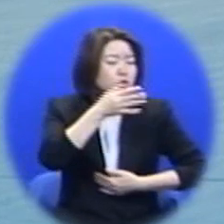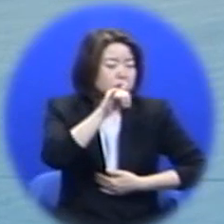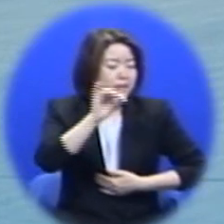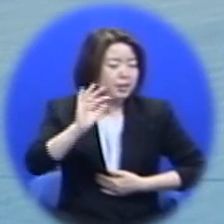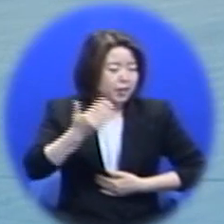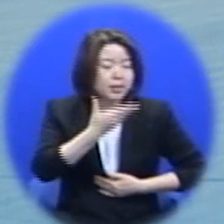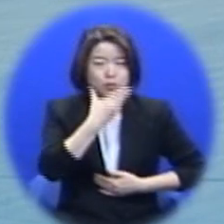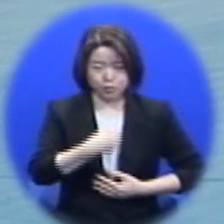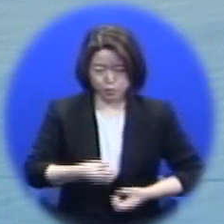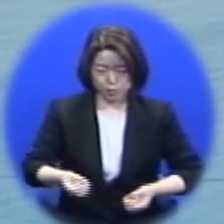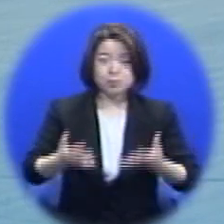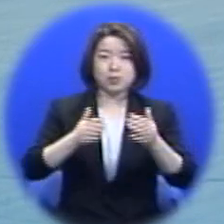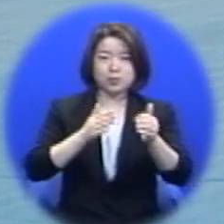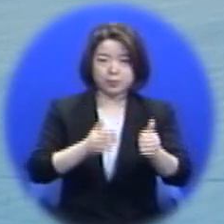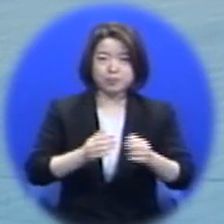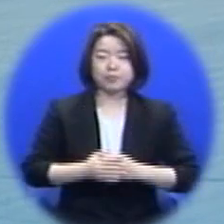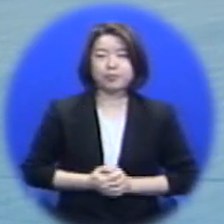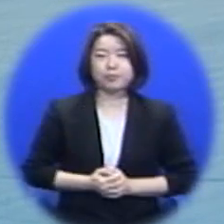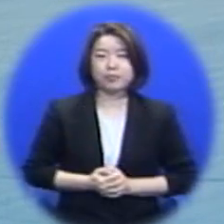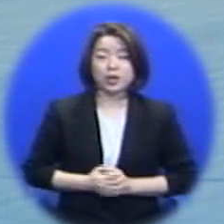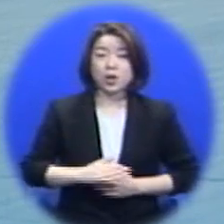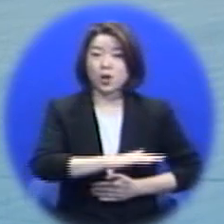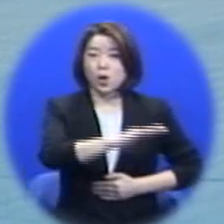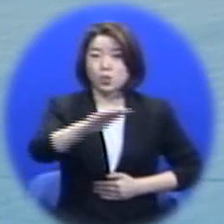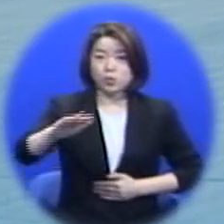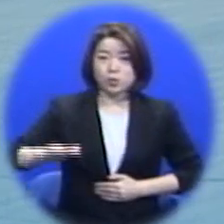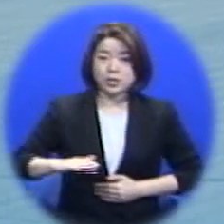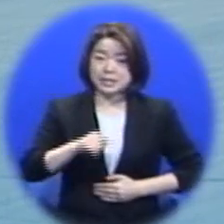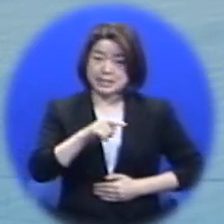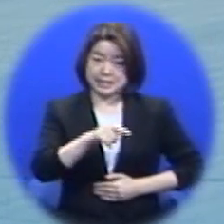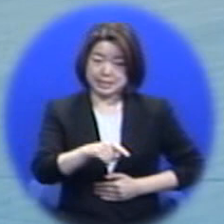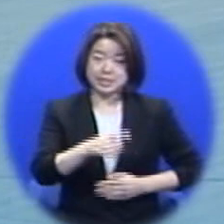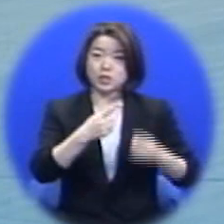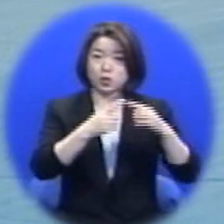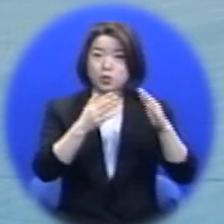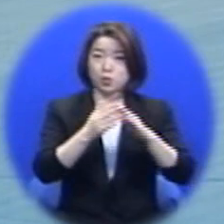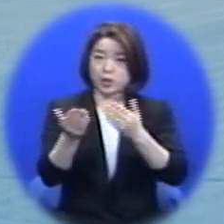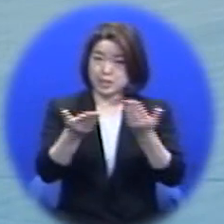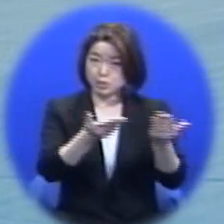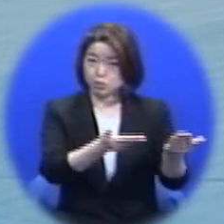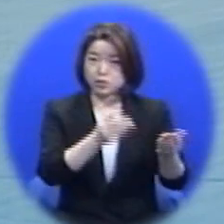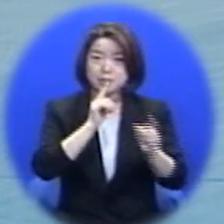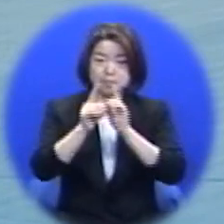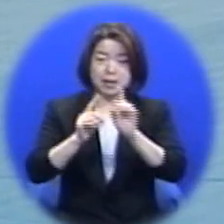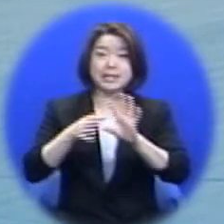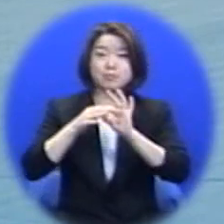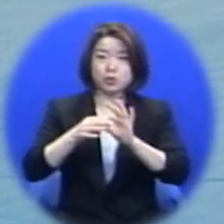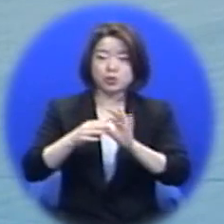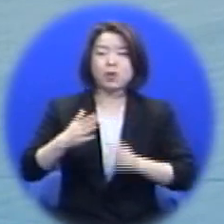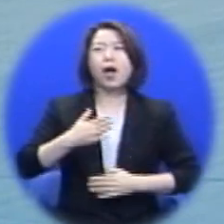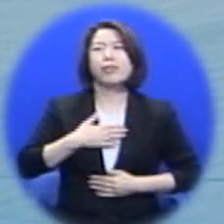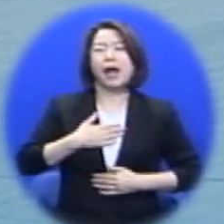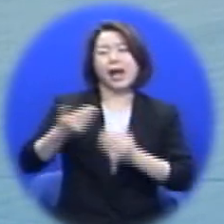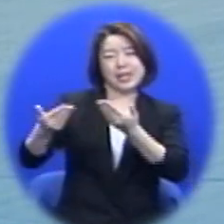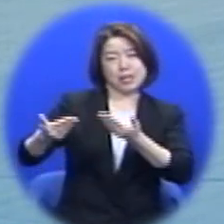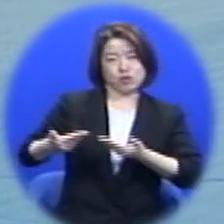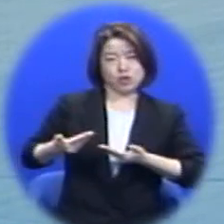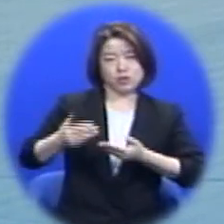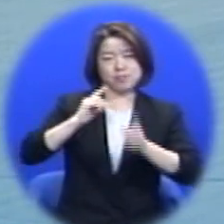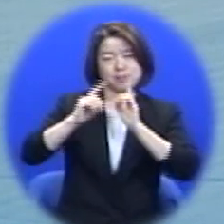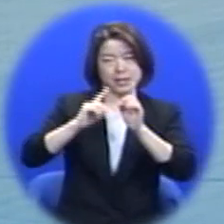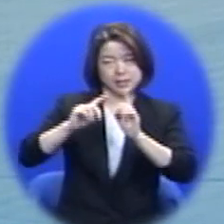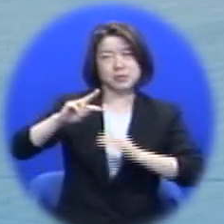축복합니다. 우리는 오늘 이 에베소 교회에 주시는 말씀을 통해서도 우리에게 주시는 말씀을 듣게